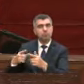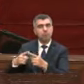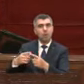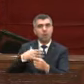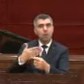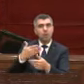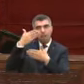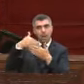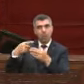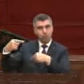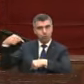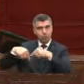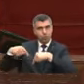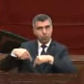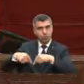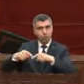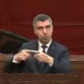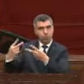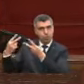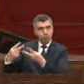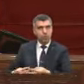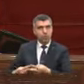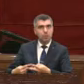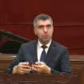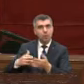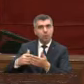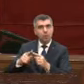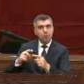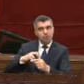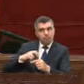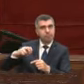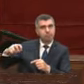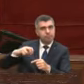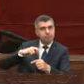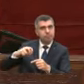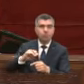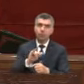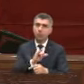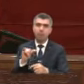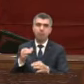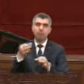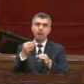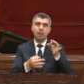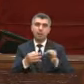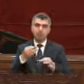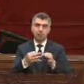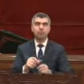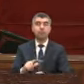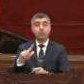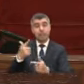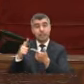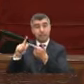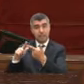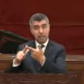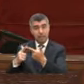يتمكنوا المغاربة المقيمين بالخارج أولا تخفف عليهم المعاناة اللي كيعرفوها مع المحاكم، ثانيا ممكن